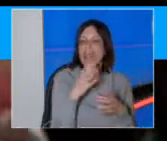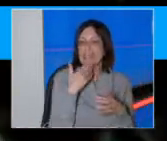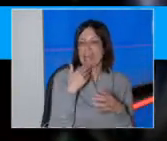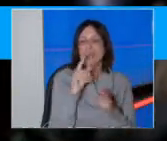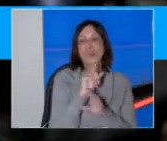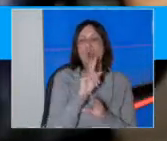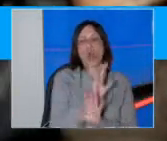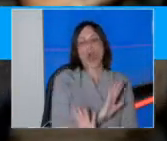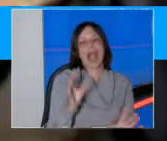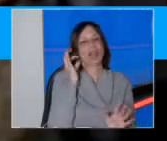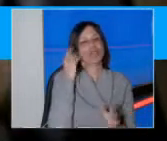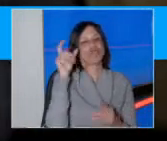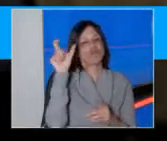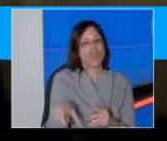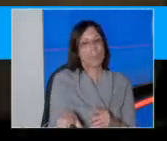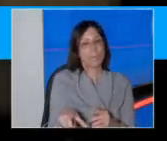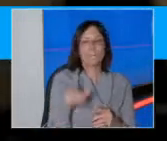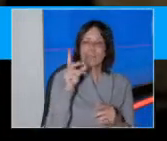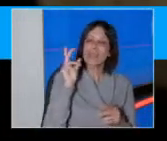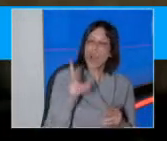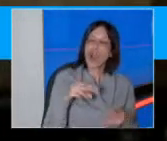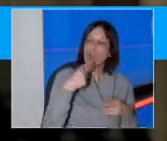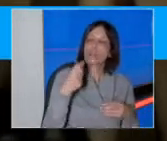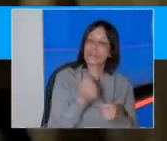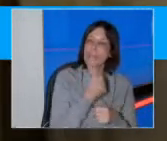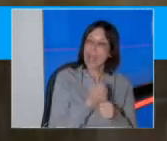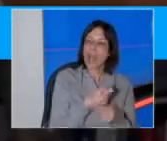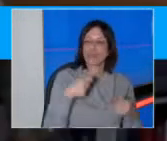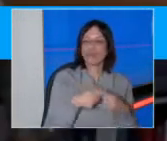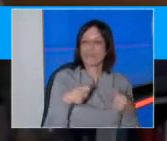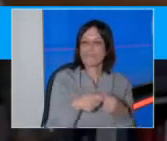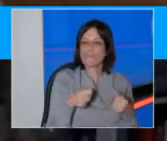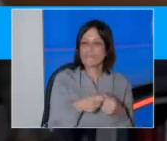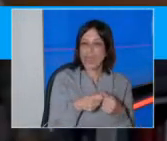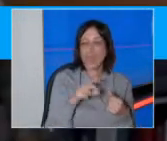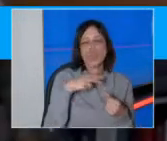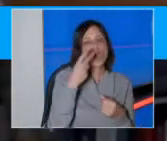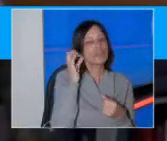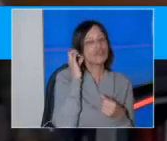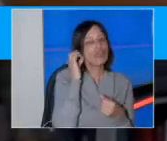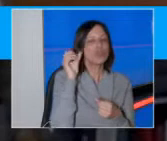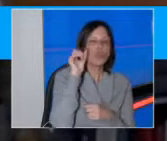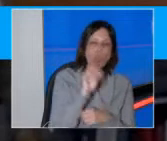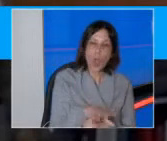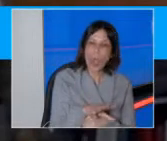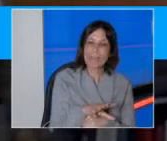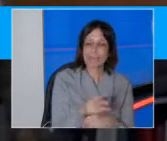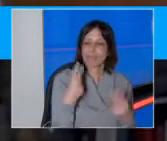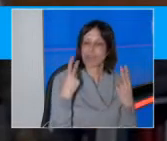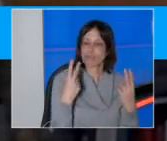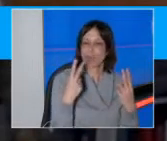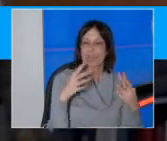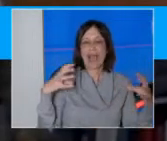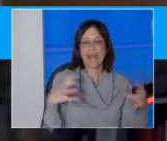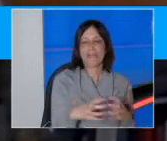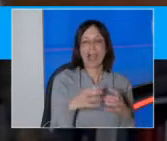לנשים באופן ספציפי, אלא היכולת שלה להיות שותפה פעילה ולהיות אישה תורמת באופן משמעותי לחברה,